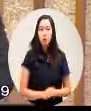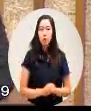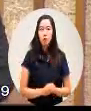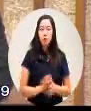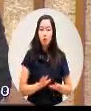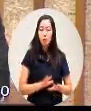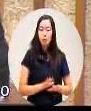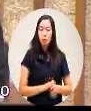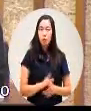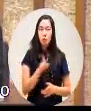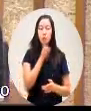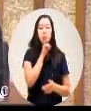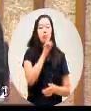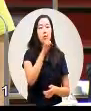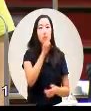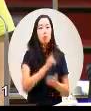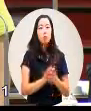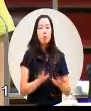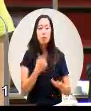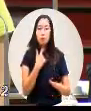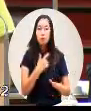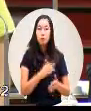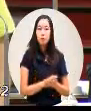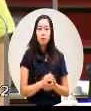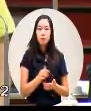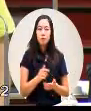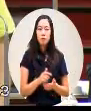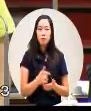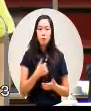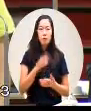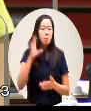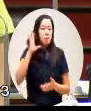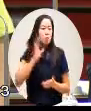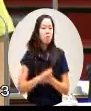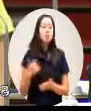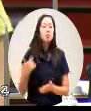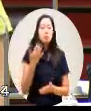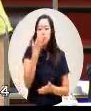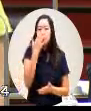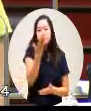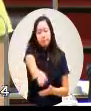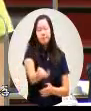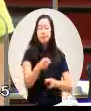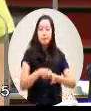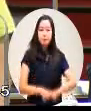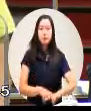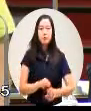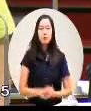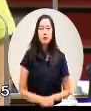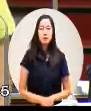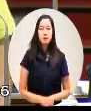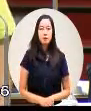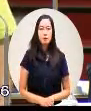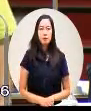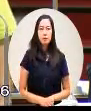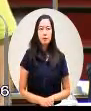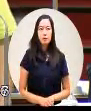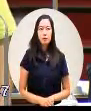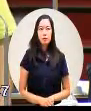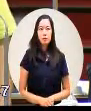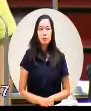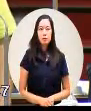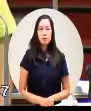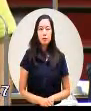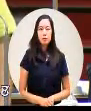容许、 哦？你所讲的哦， 是不是容许我来 说讲？有听啊，也不能了解了哈，请坐了。 要可不可以讲几句？ 阿宇啊，阿